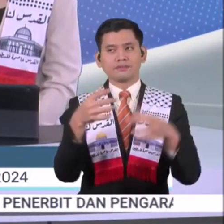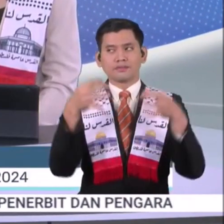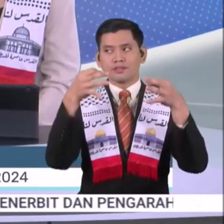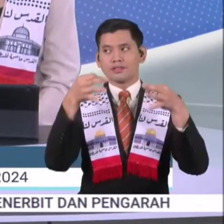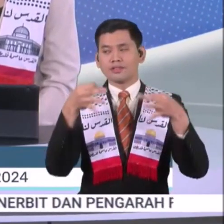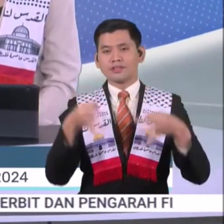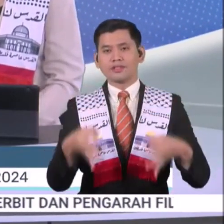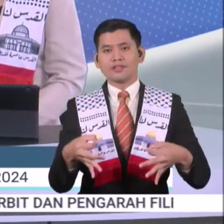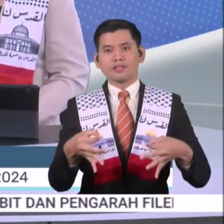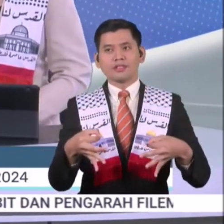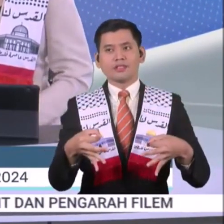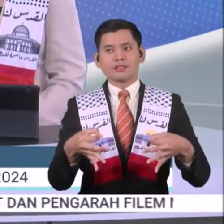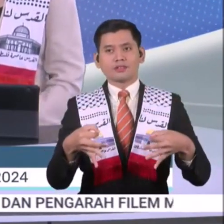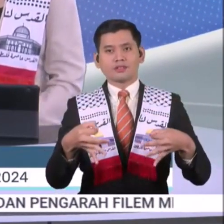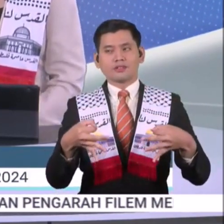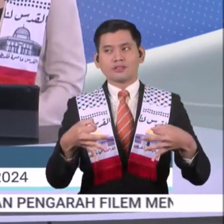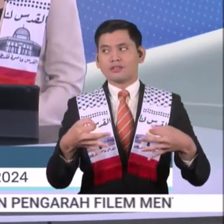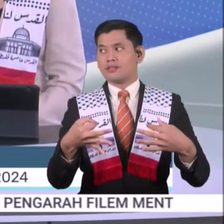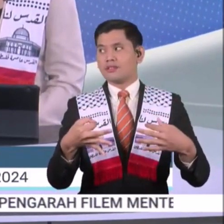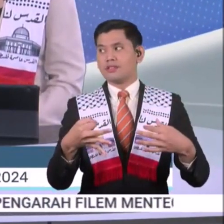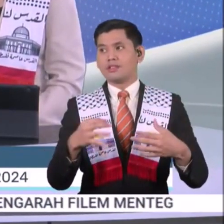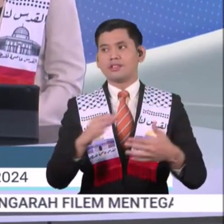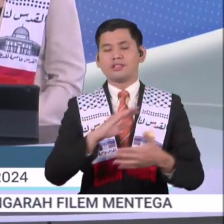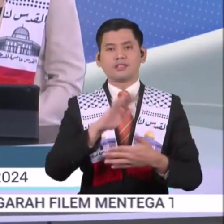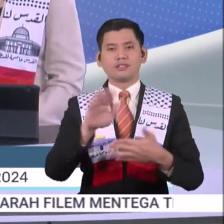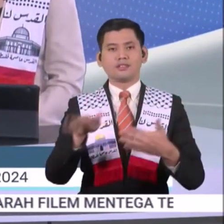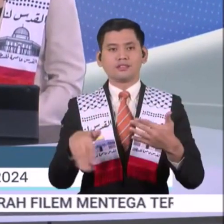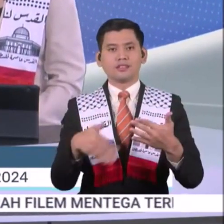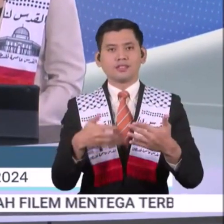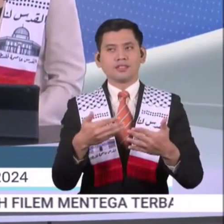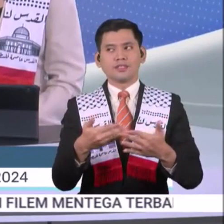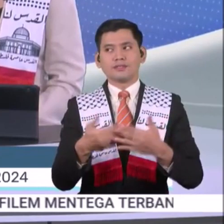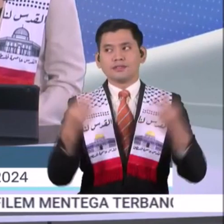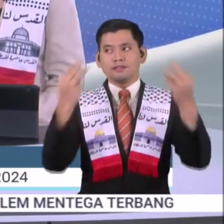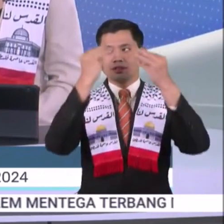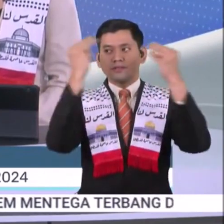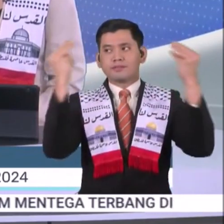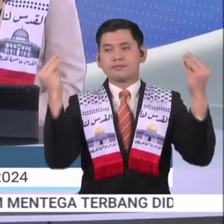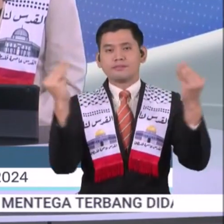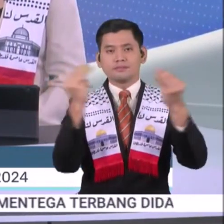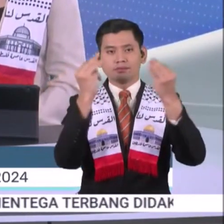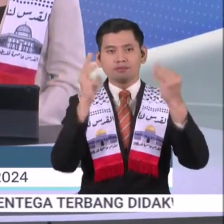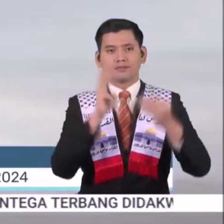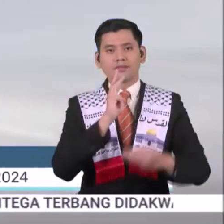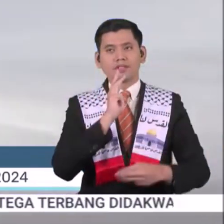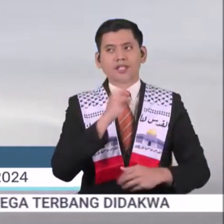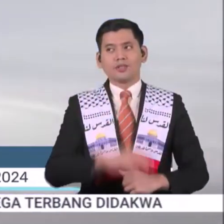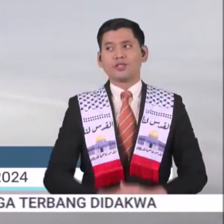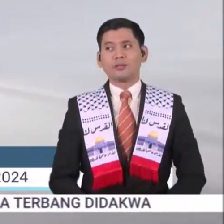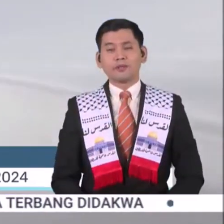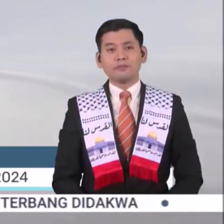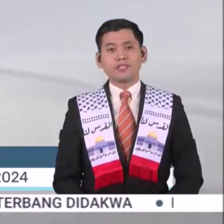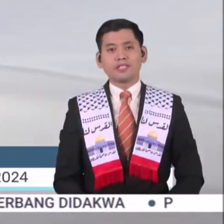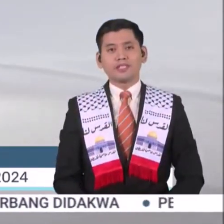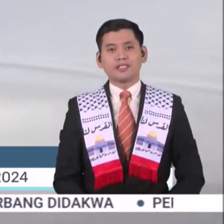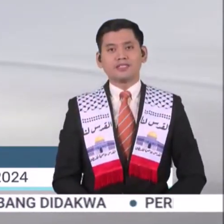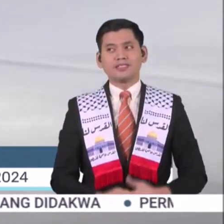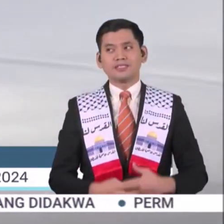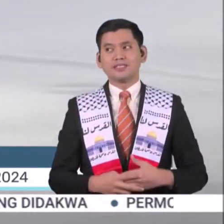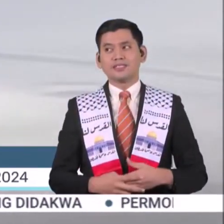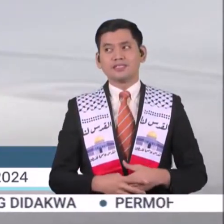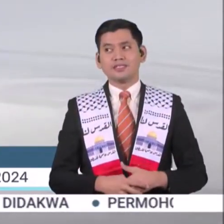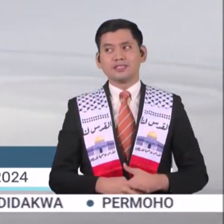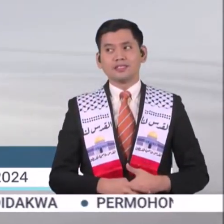juga hasil persetujuan semua menteri besar dan ketua Menteri Dalam Majlis Air Negara pelarasan